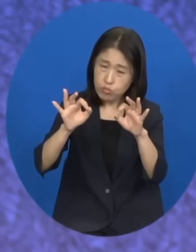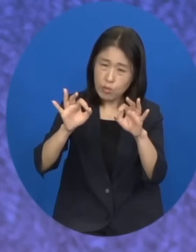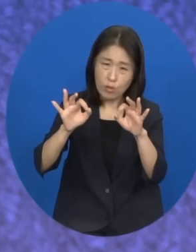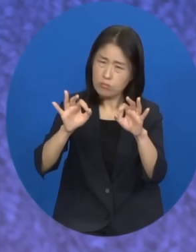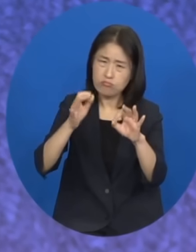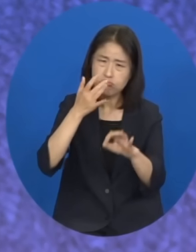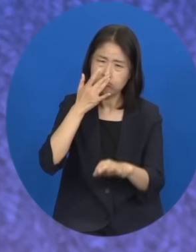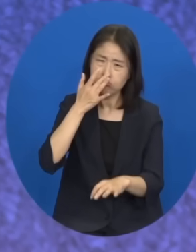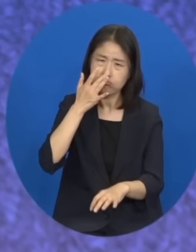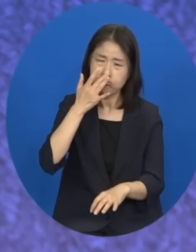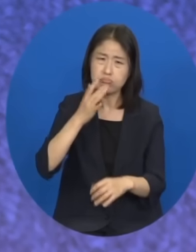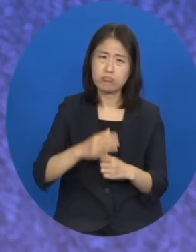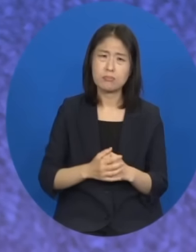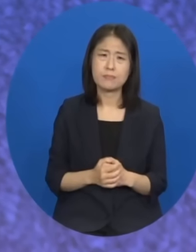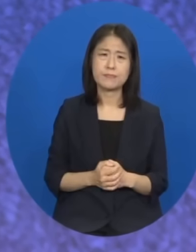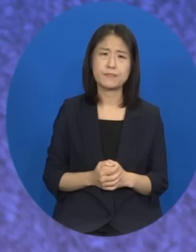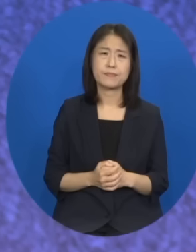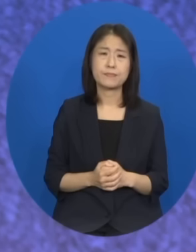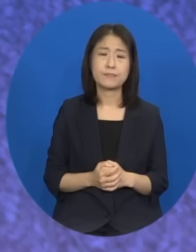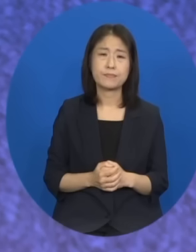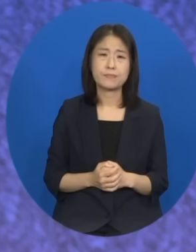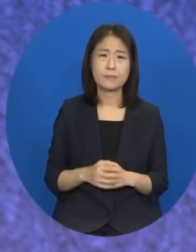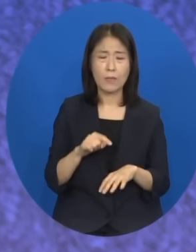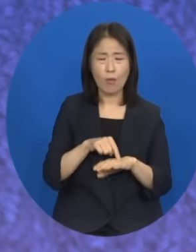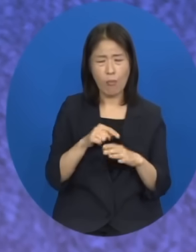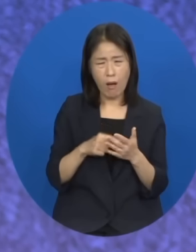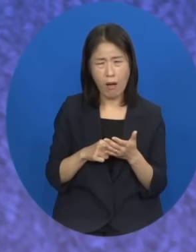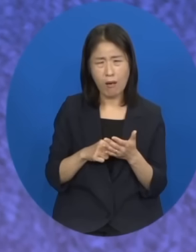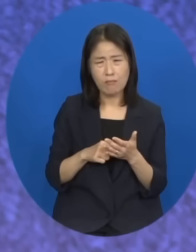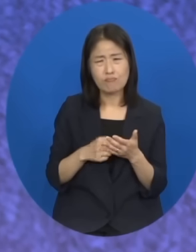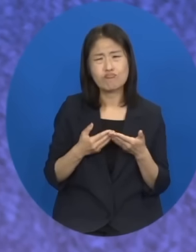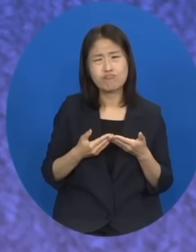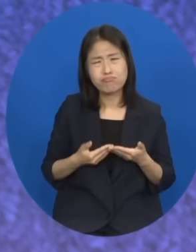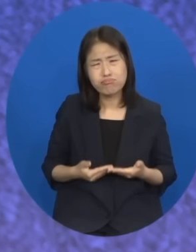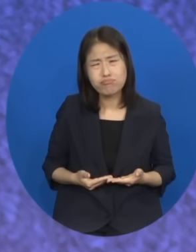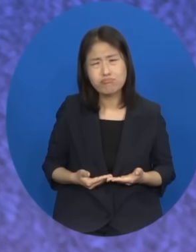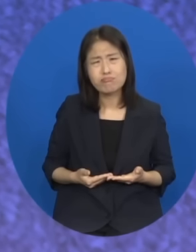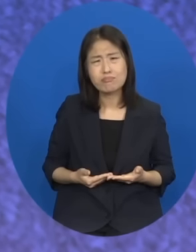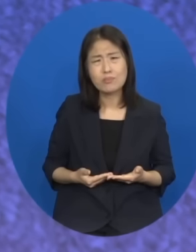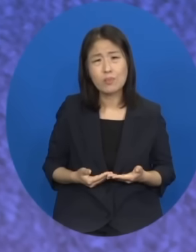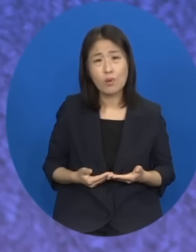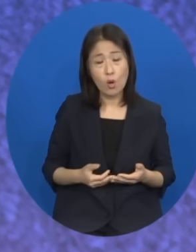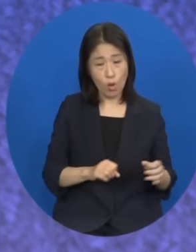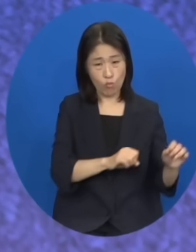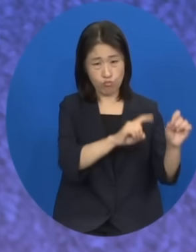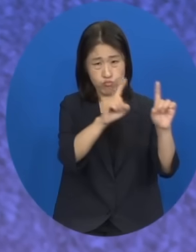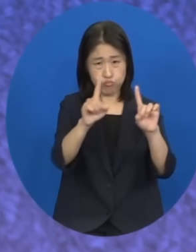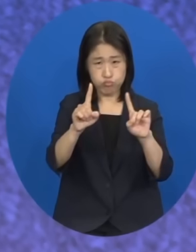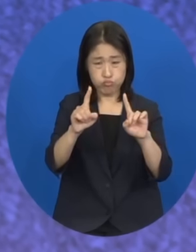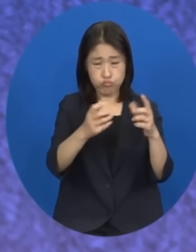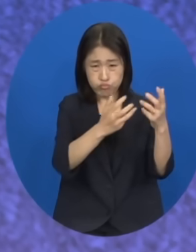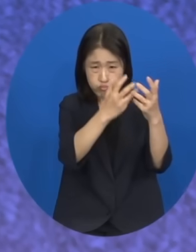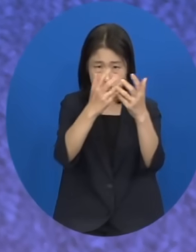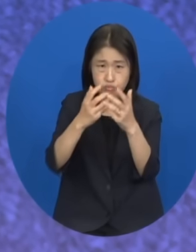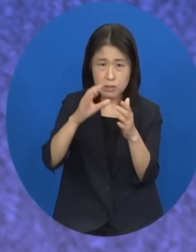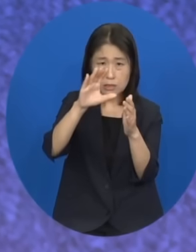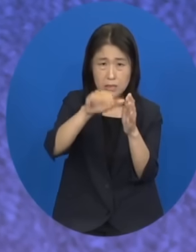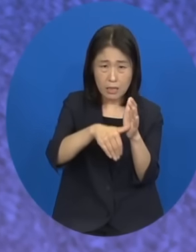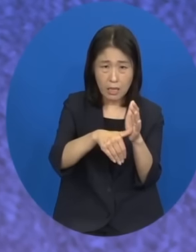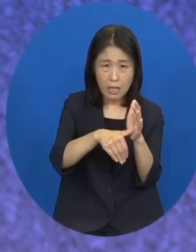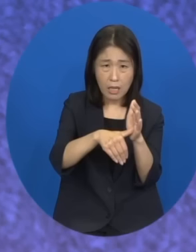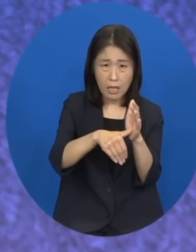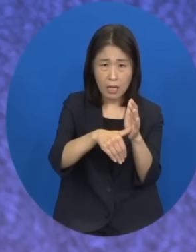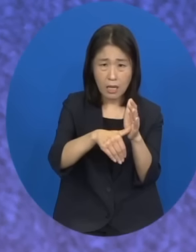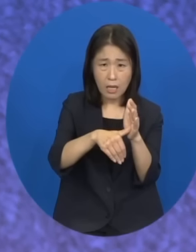수가 없었어요. 마음이 너무 무겁더라고요. 부흥이 임했을 때 왜 그 부흥은 이렇게 속히